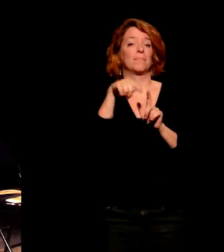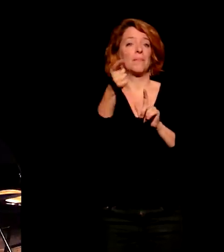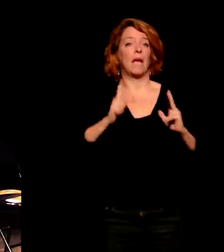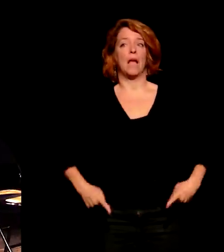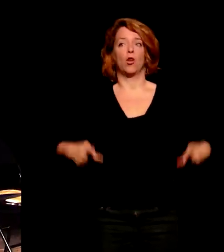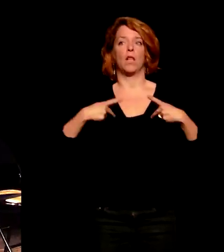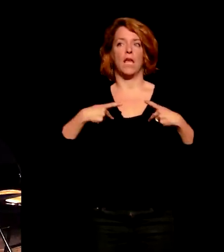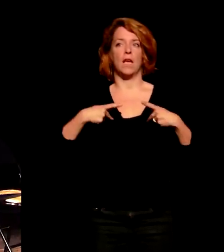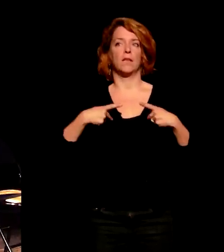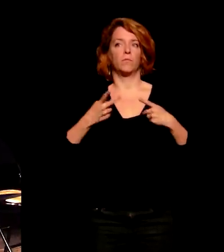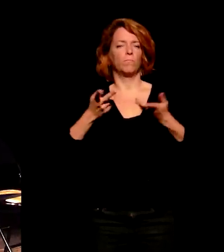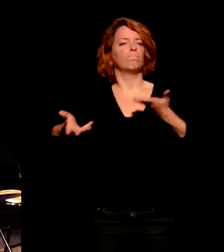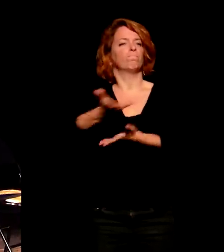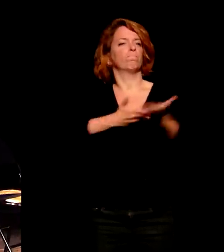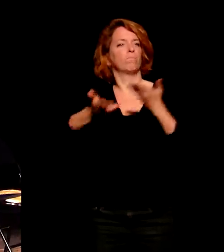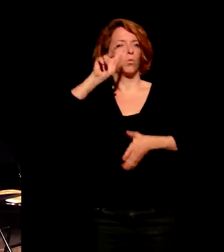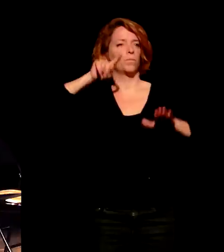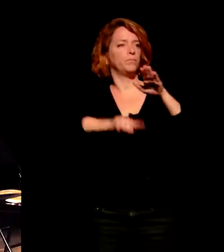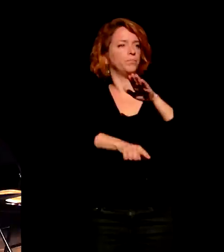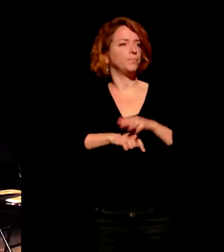plus. On va en parler,